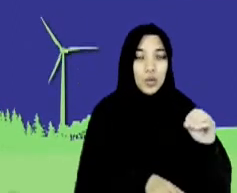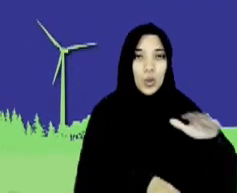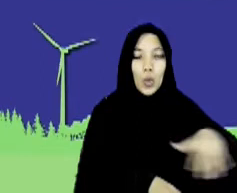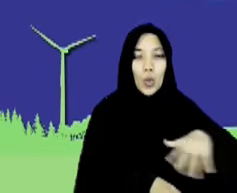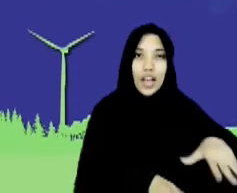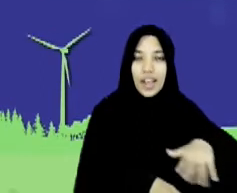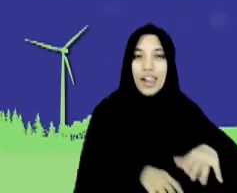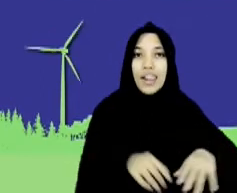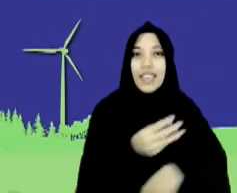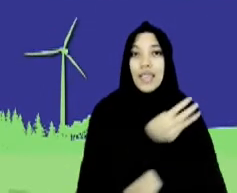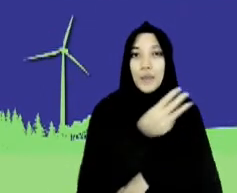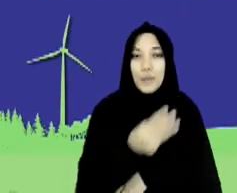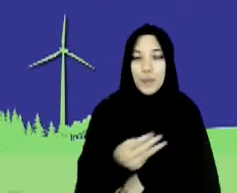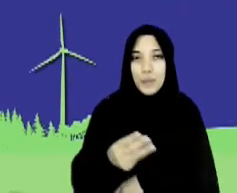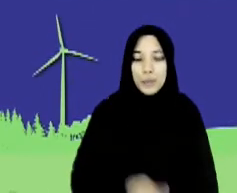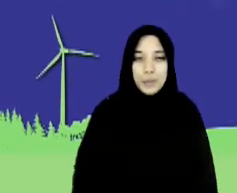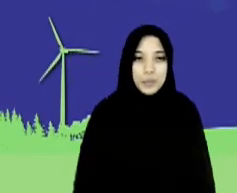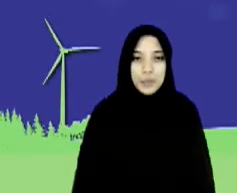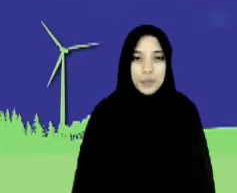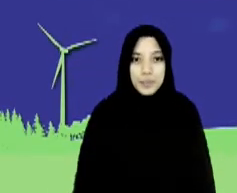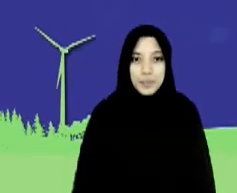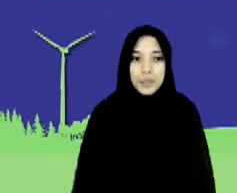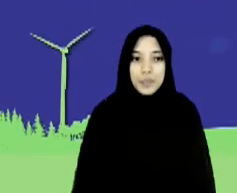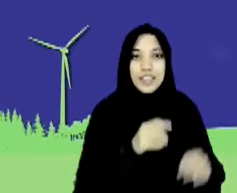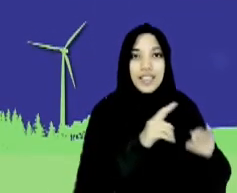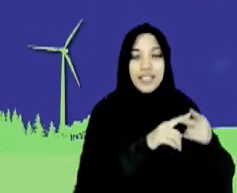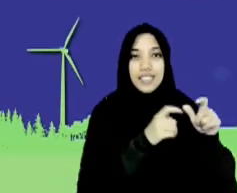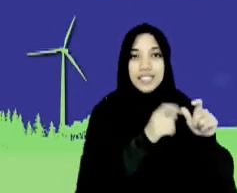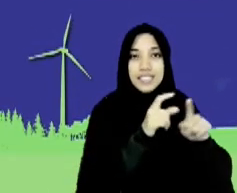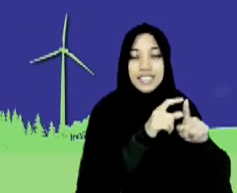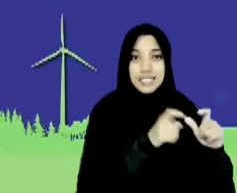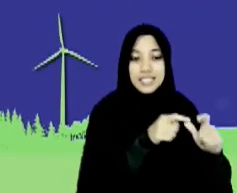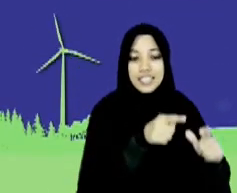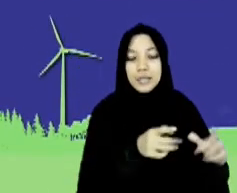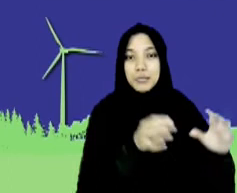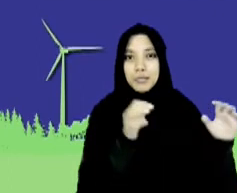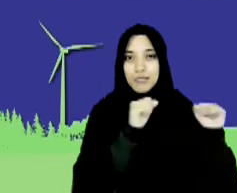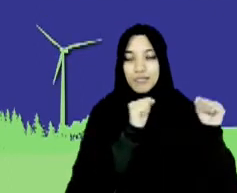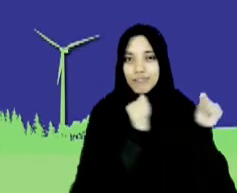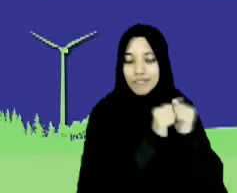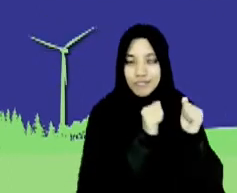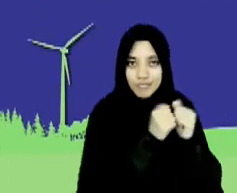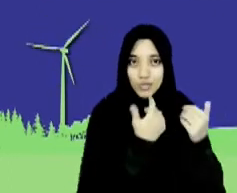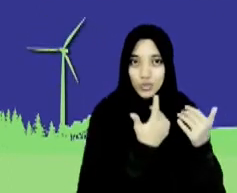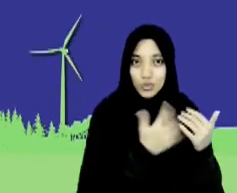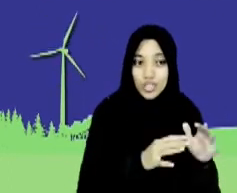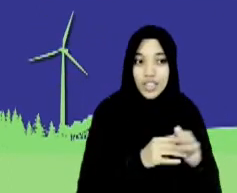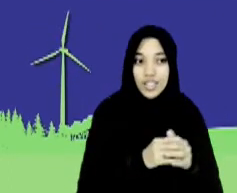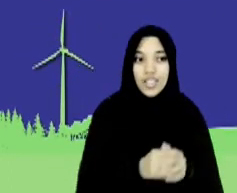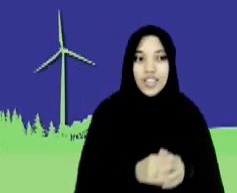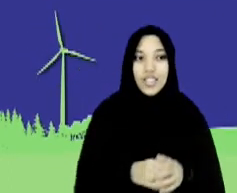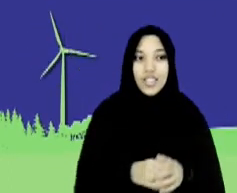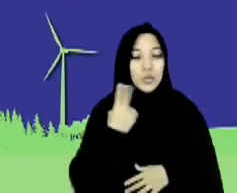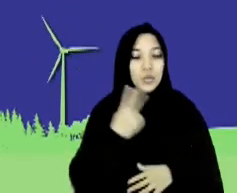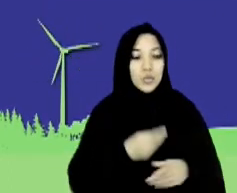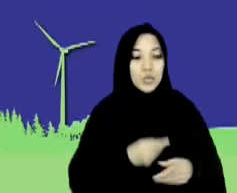eh ssbc berkomitmen untuk eh mengucurkan eh 100